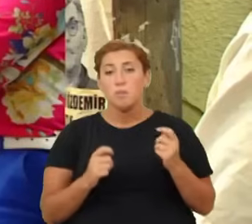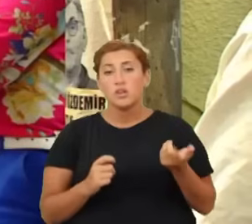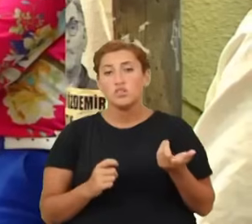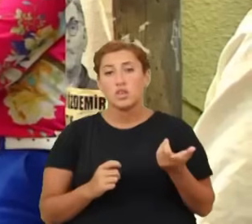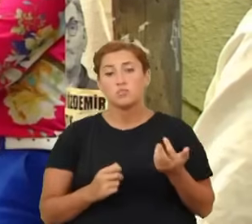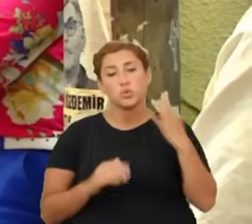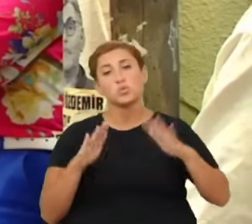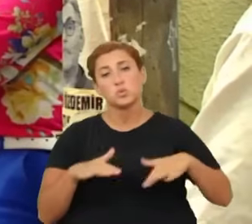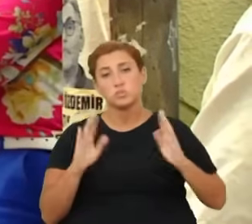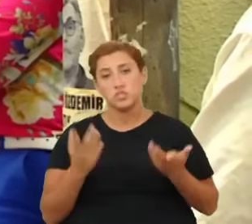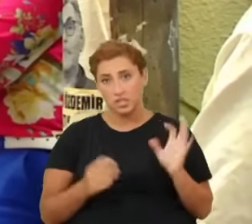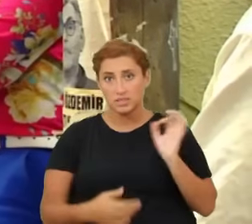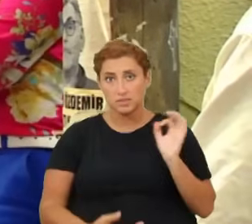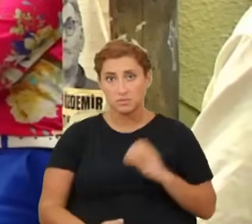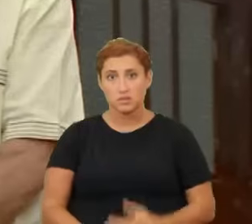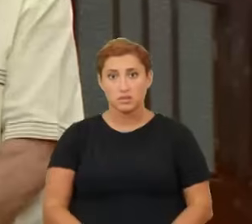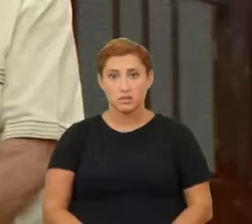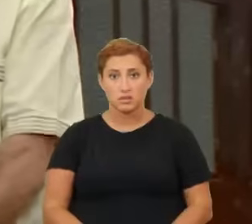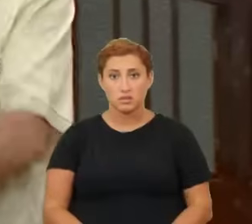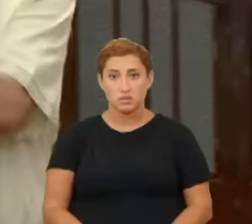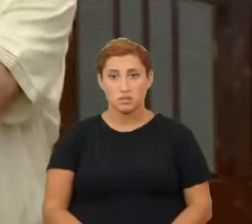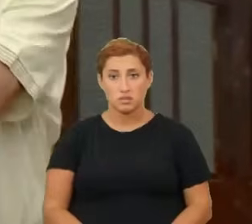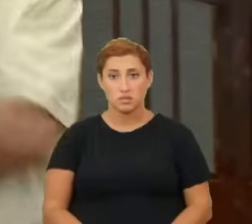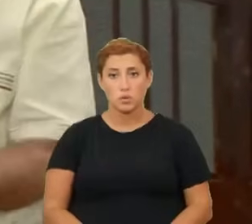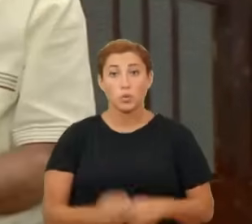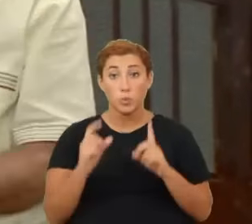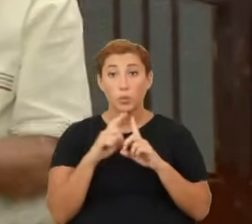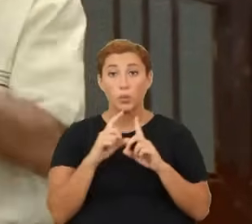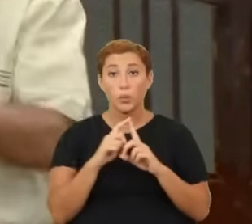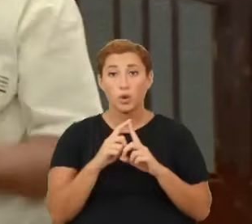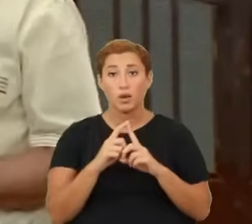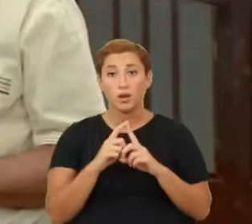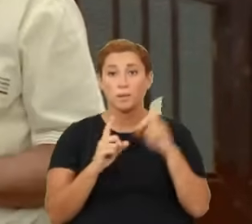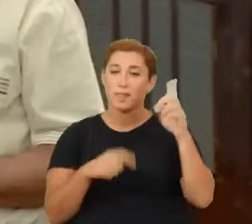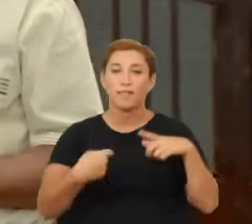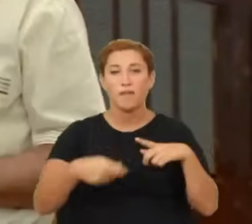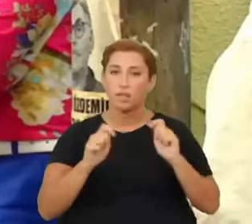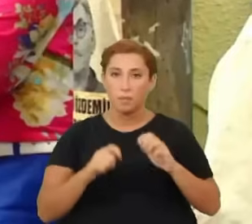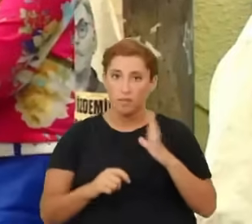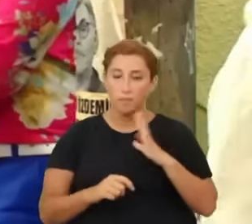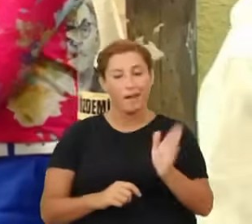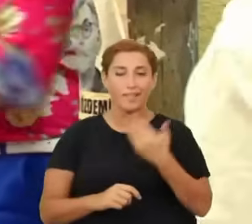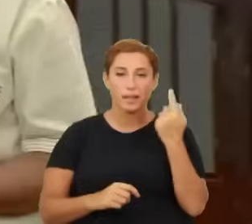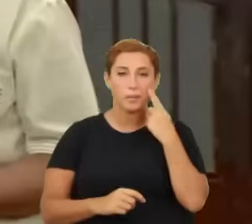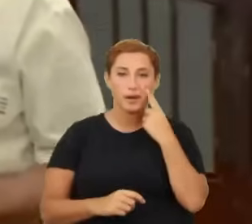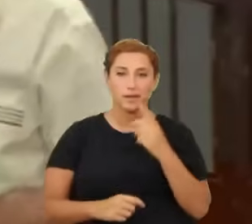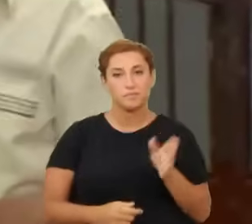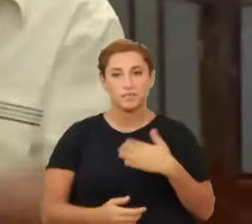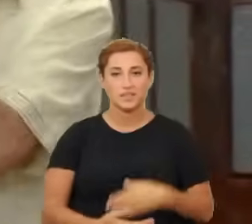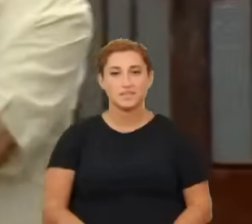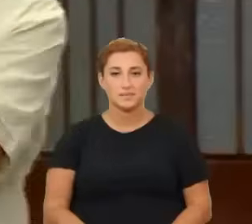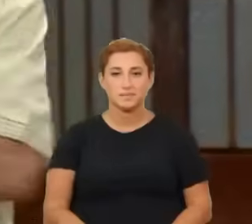yapacağız. Boş durmayacağız tabii ya. Değil mi? Ya. Dünür, var mısın bir tavla atalım ha? Hadi gel bakalım. Hadi